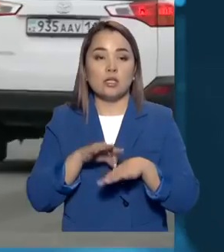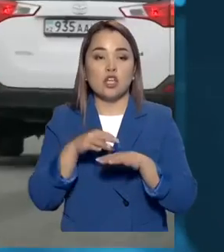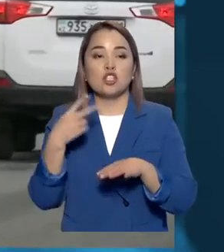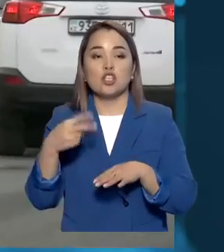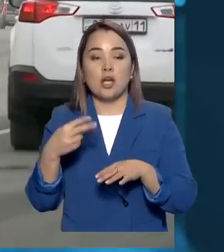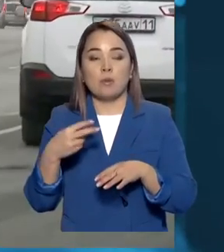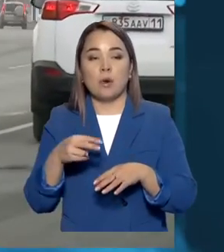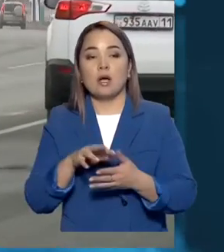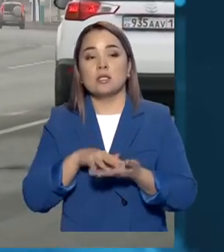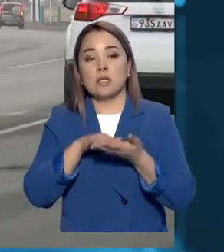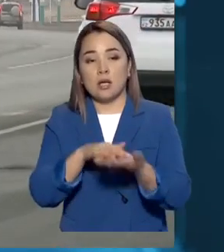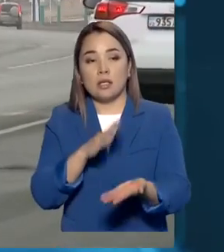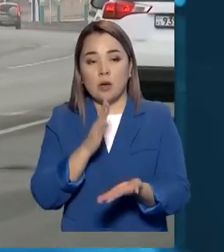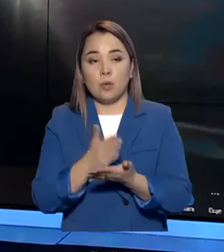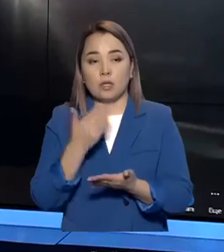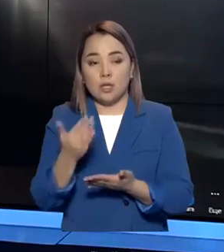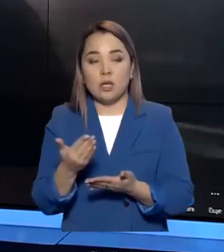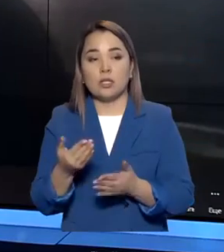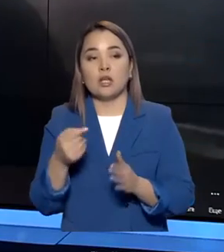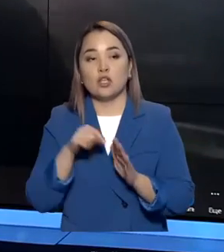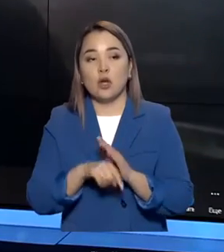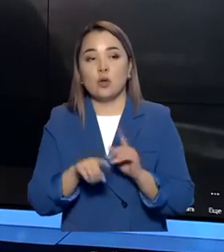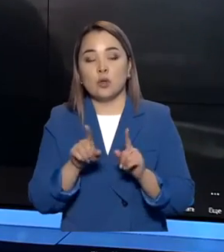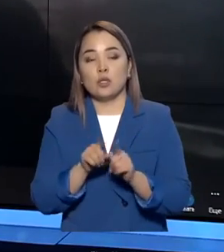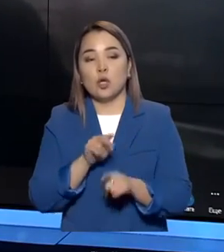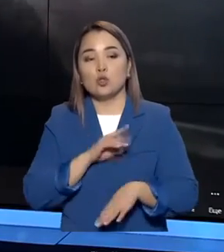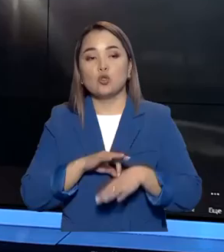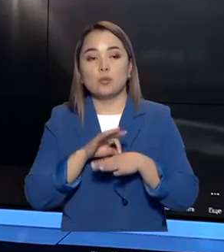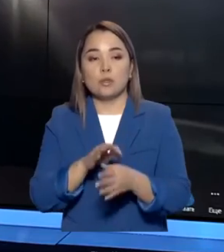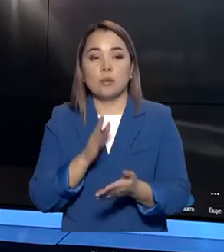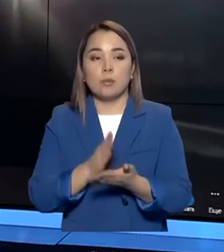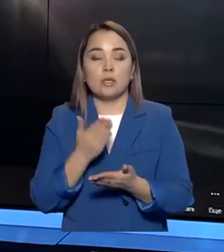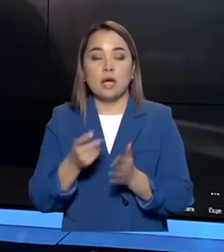түскен. Ол бойынша ішкі тексеріп жатыр деді